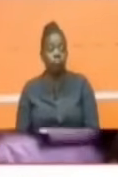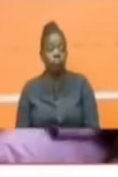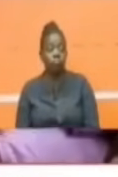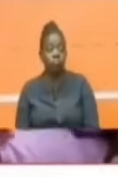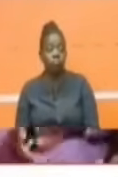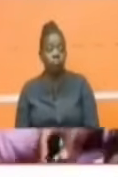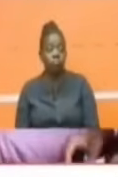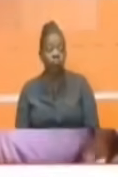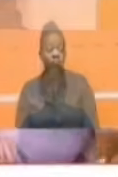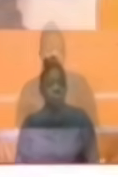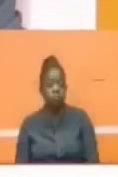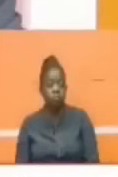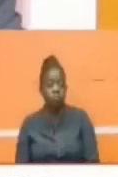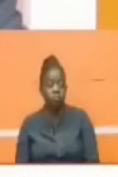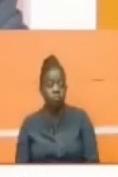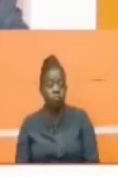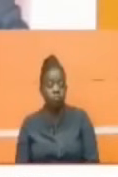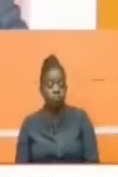eno ku Rabukede TV.